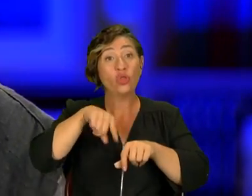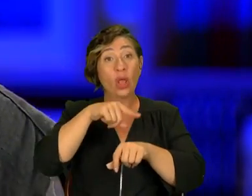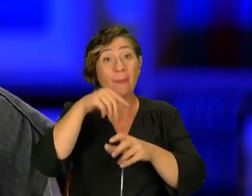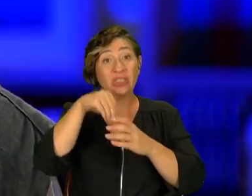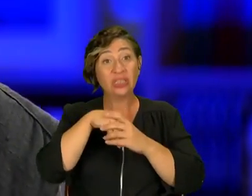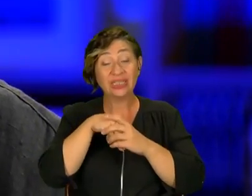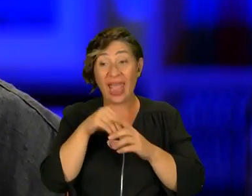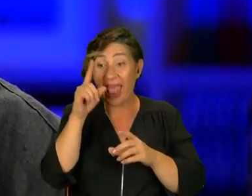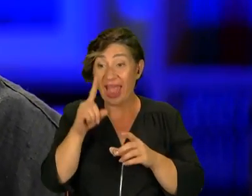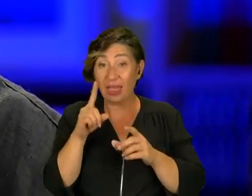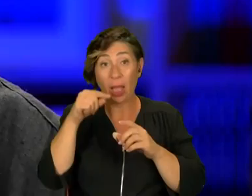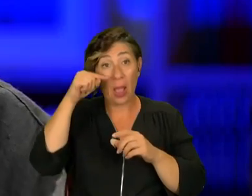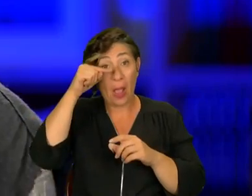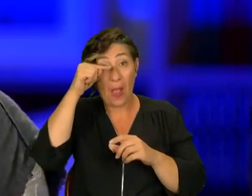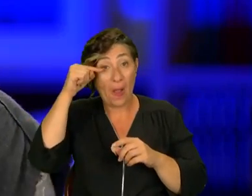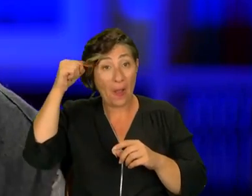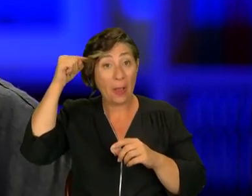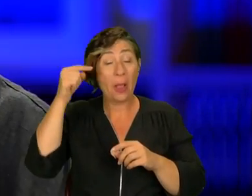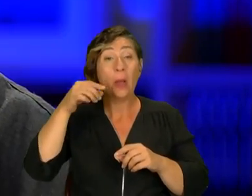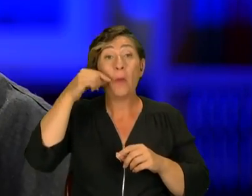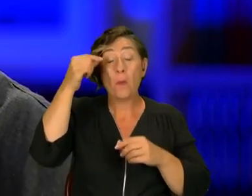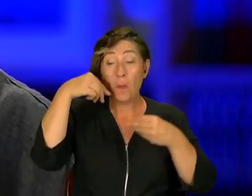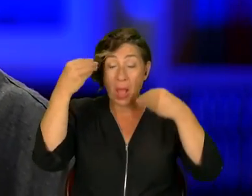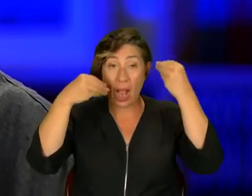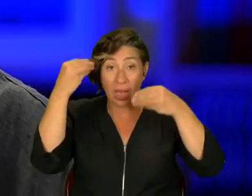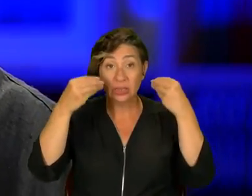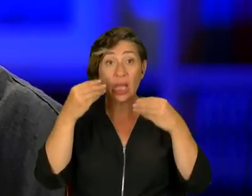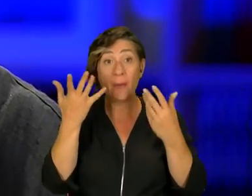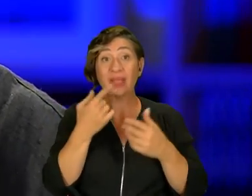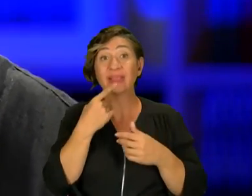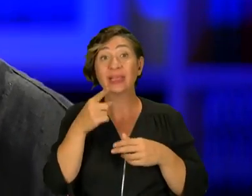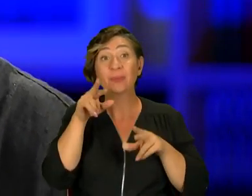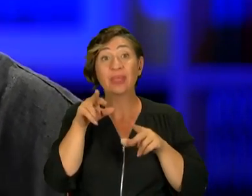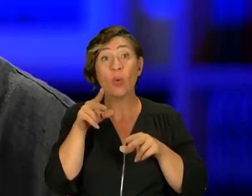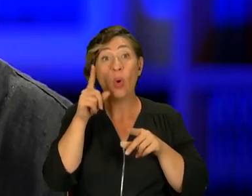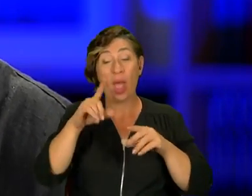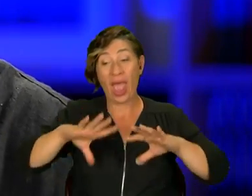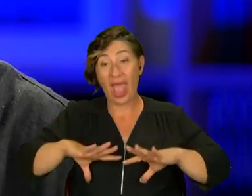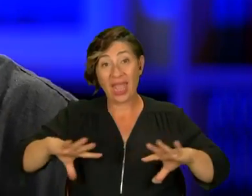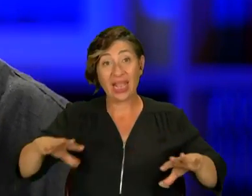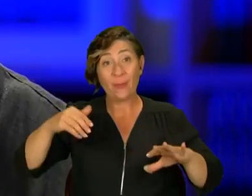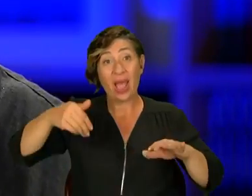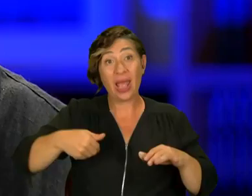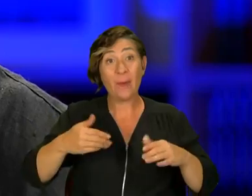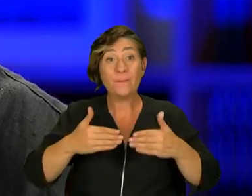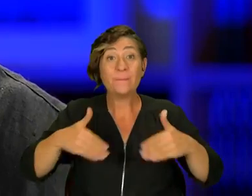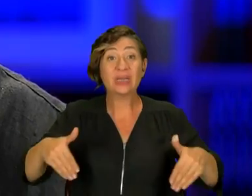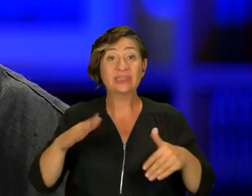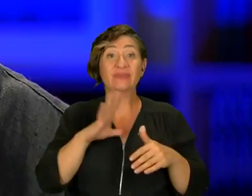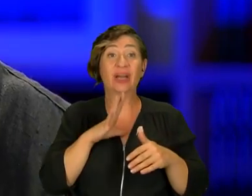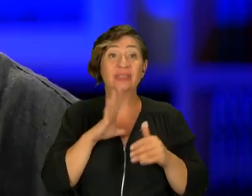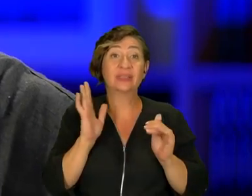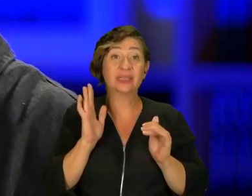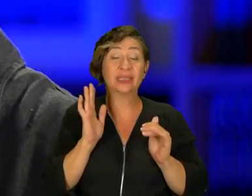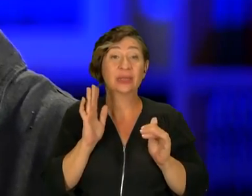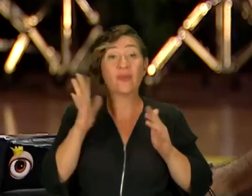içerisinde elime ilk defa eyeliner aldım, makyaj malzemesi ama dediğim gibi hep o eteklerimin altında da benim boxerlarım vardı.